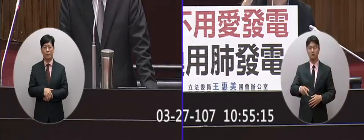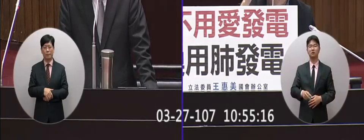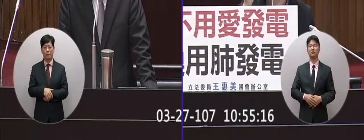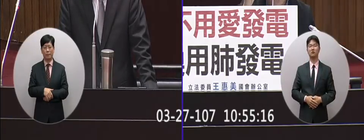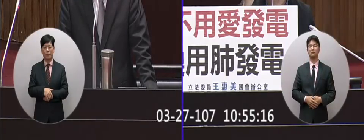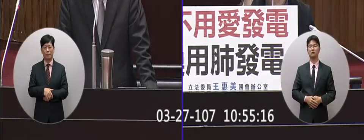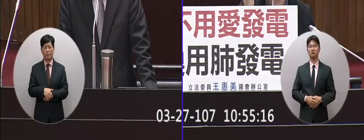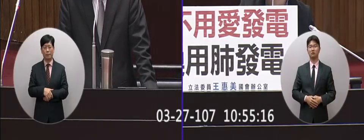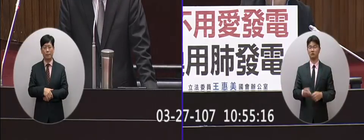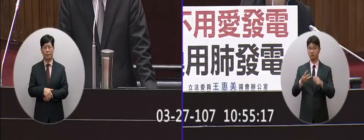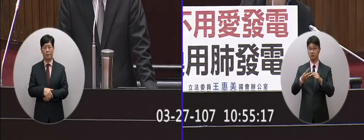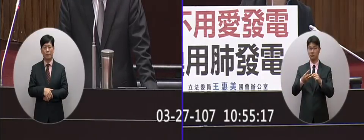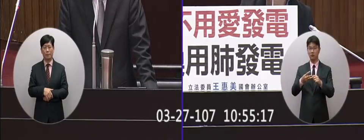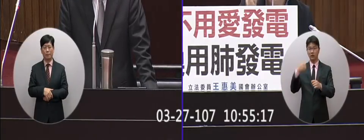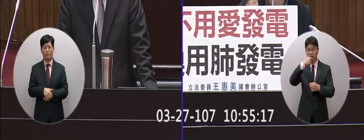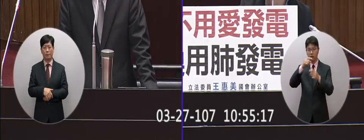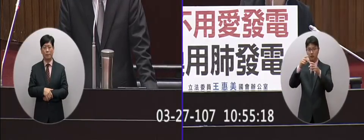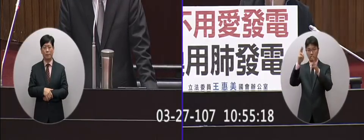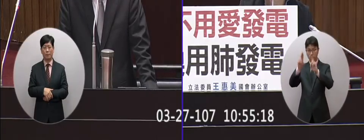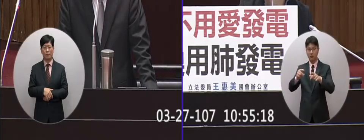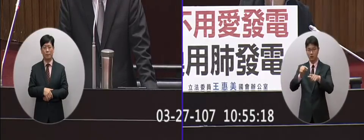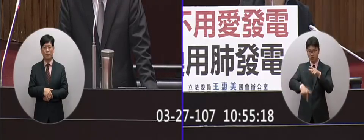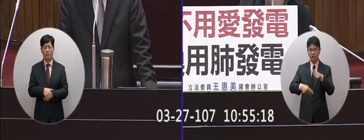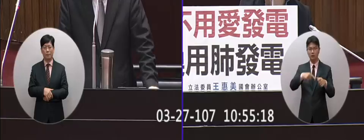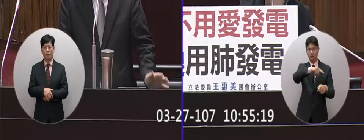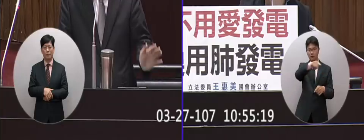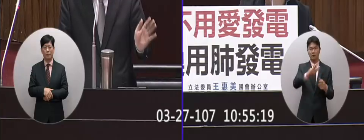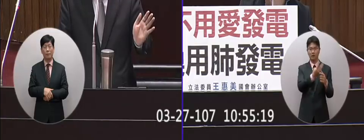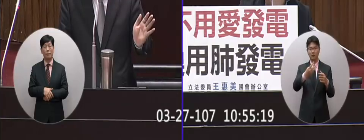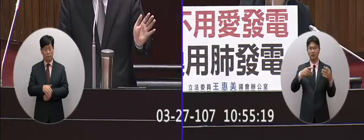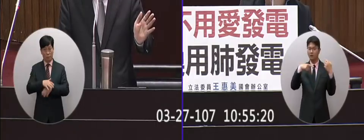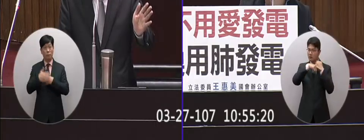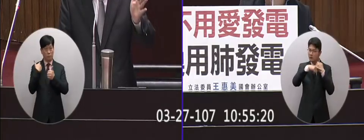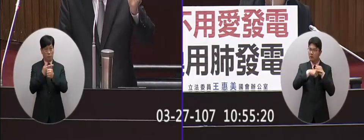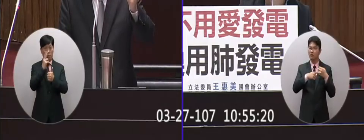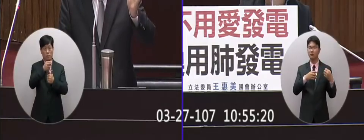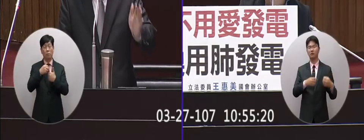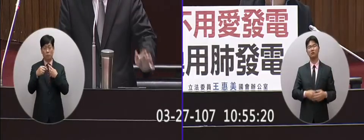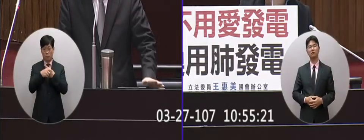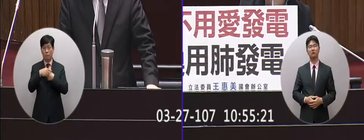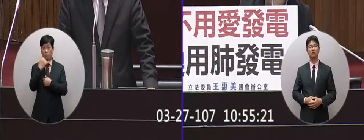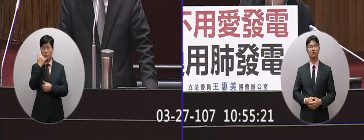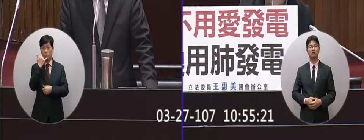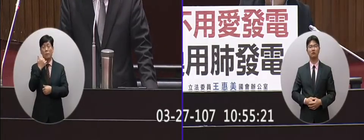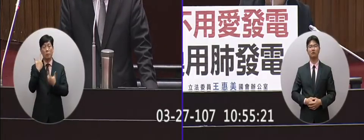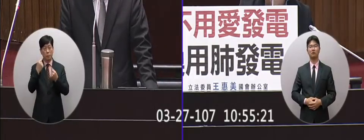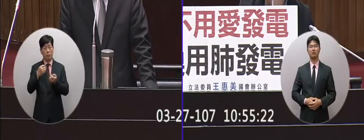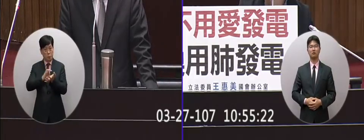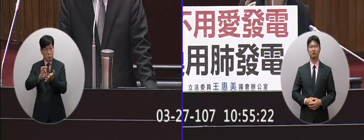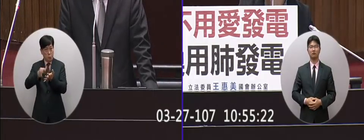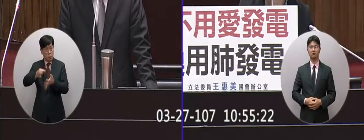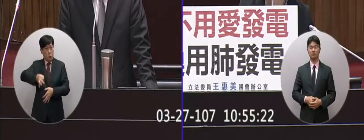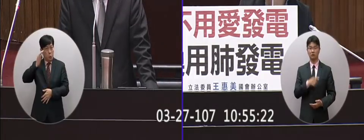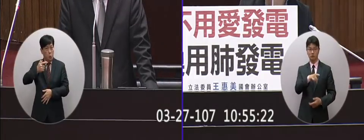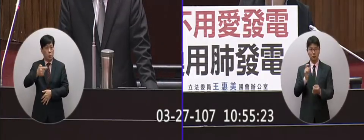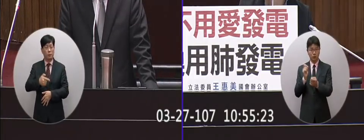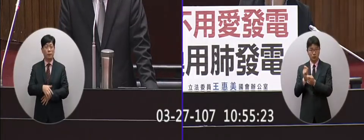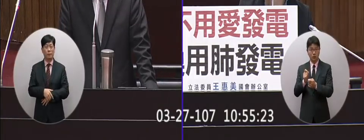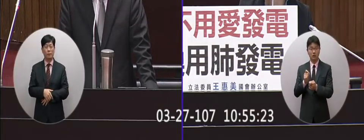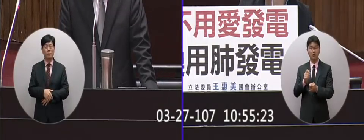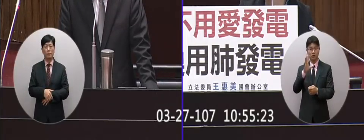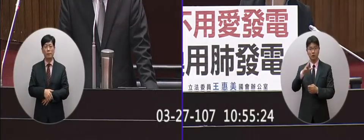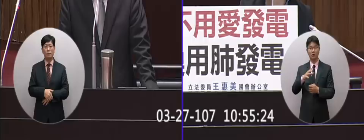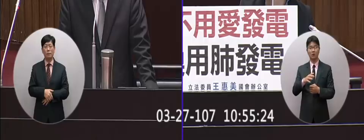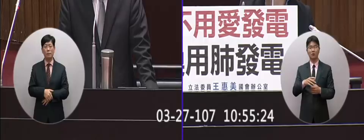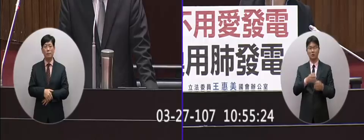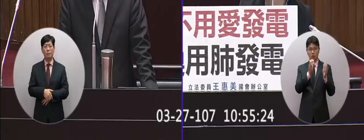个台电一起研议看看， 我们可以让他们研究，因为这个监会会相当庞大。 你们最近已经在做示